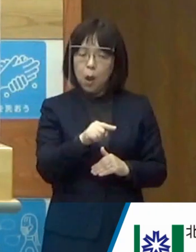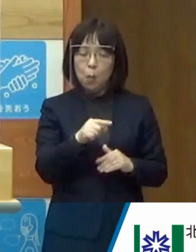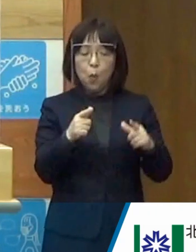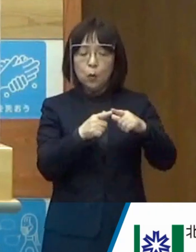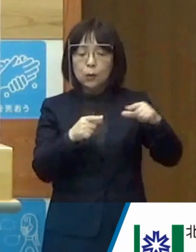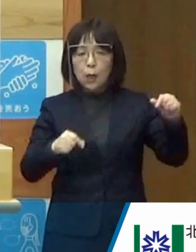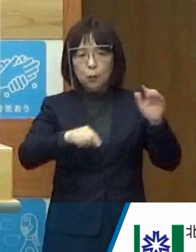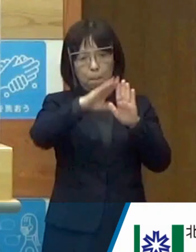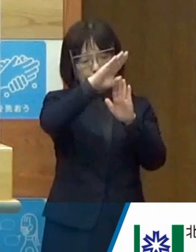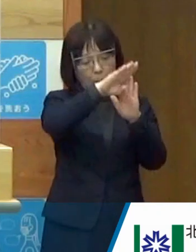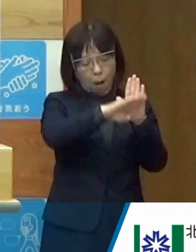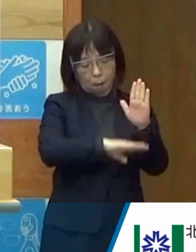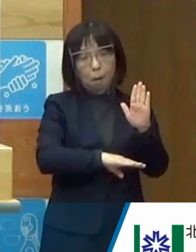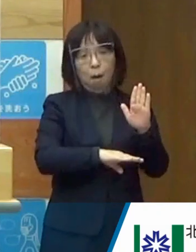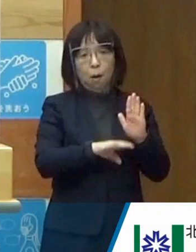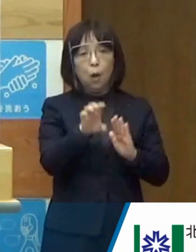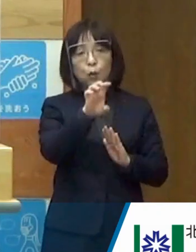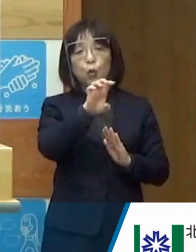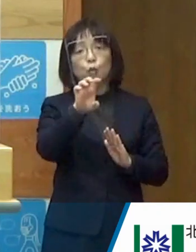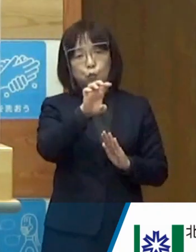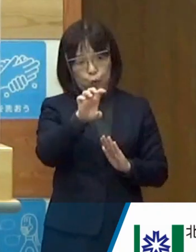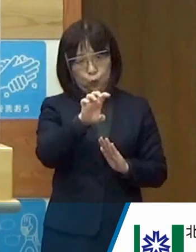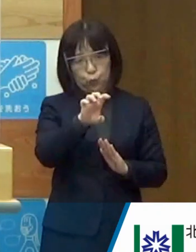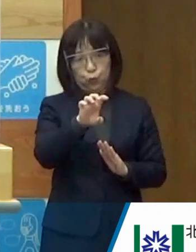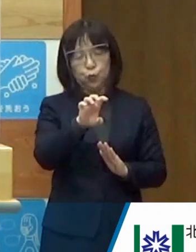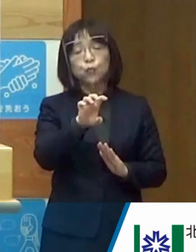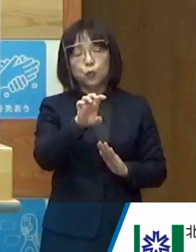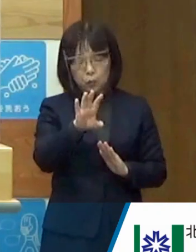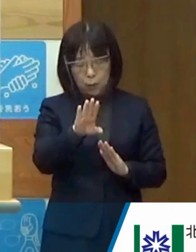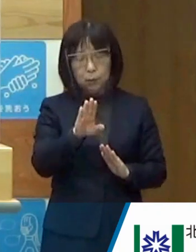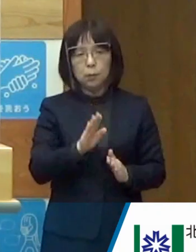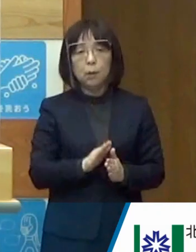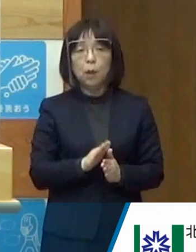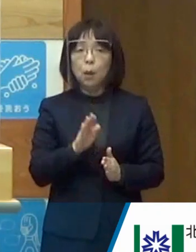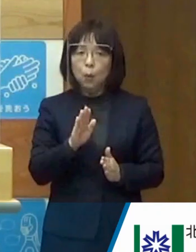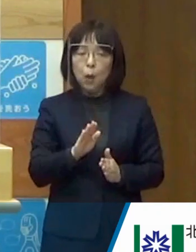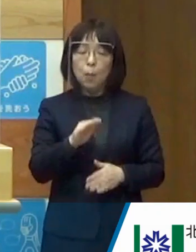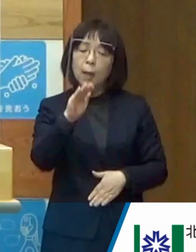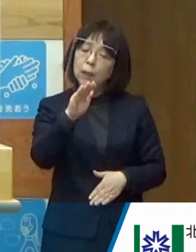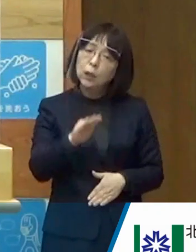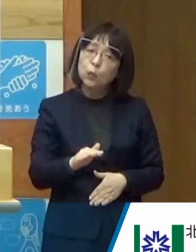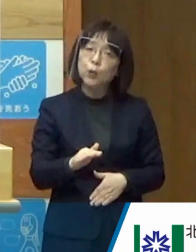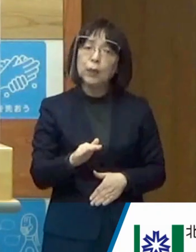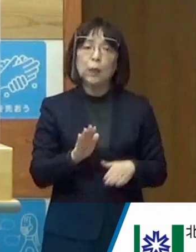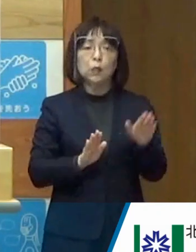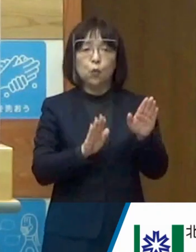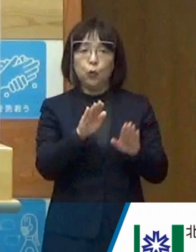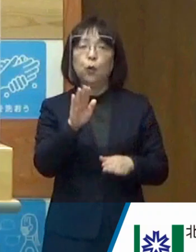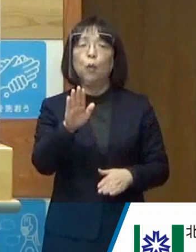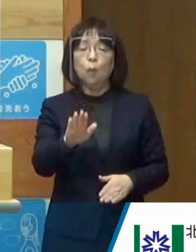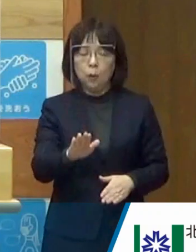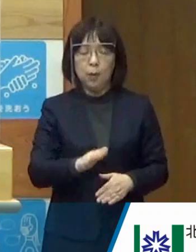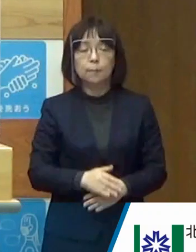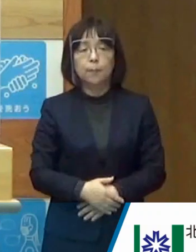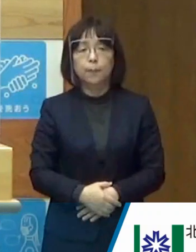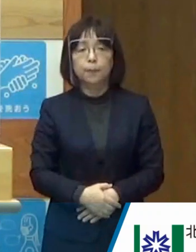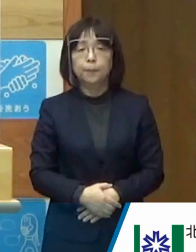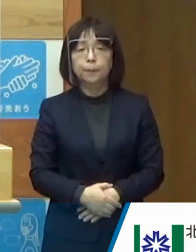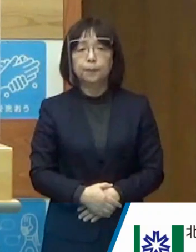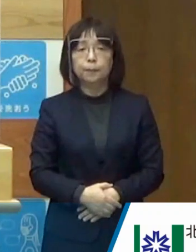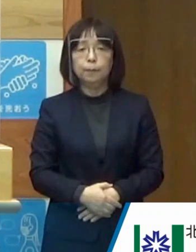国で40番目という状況になってまして、まあ、こちらも低い状況にあるというところであります